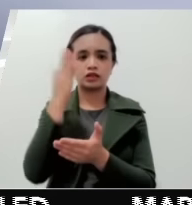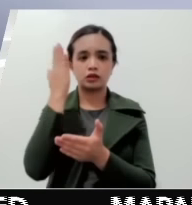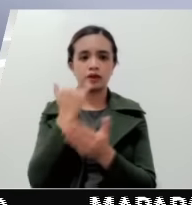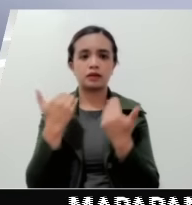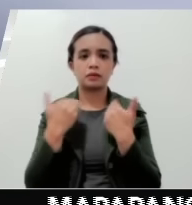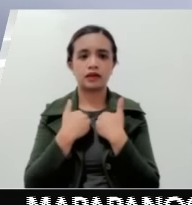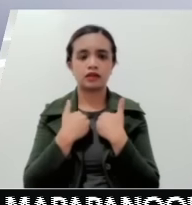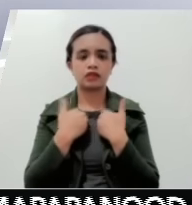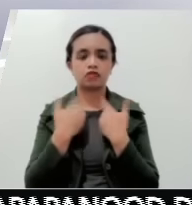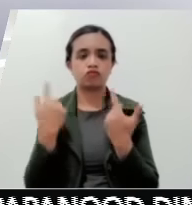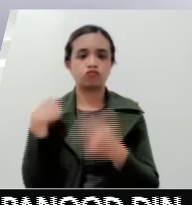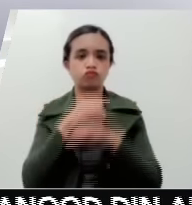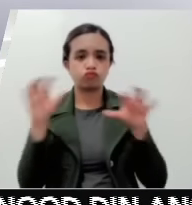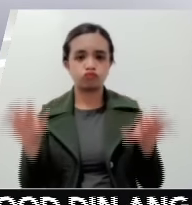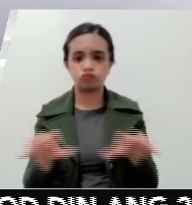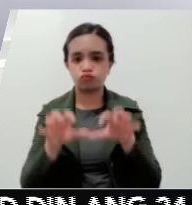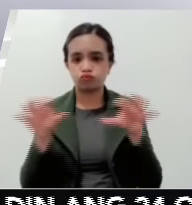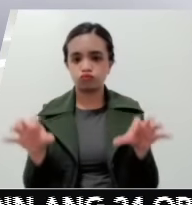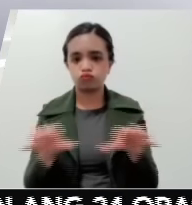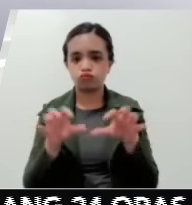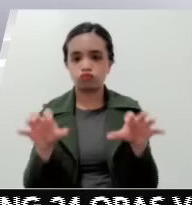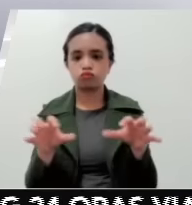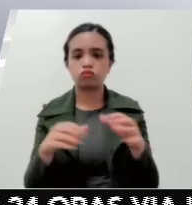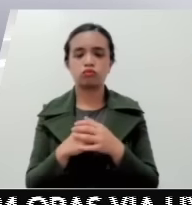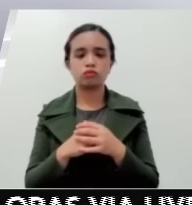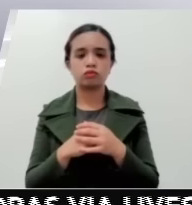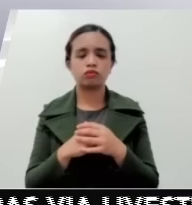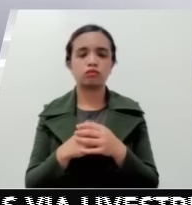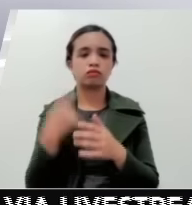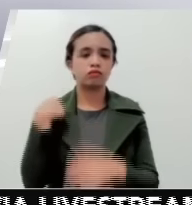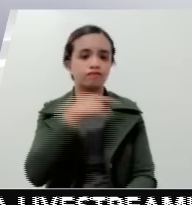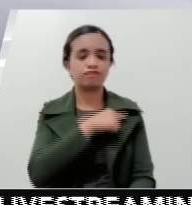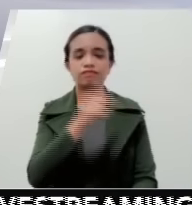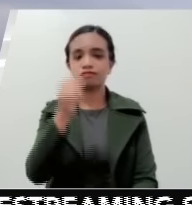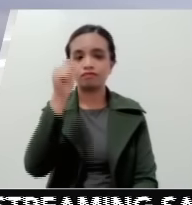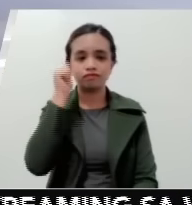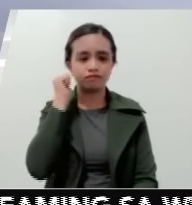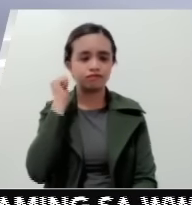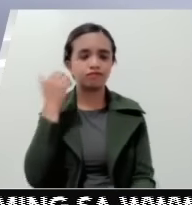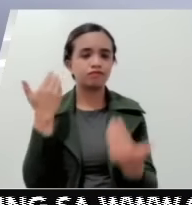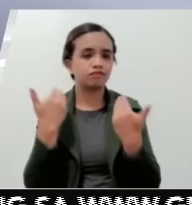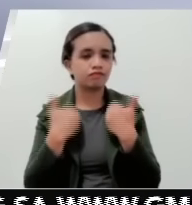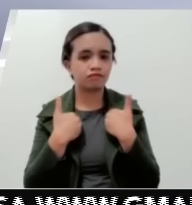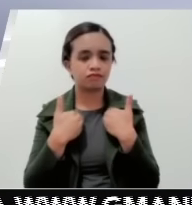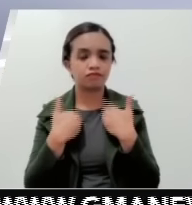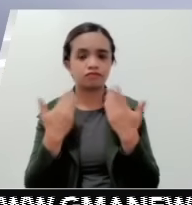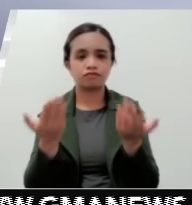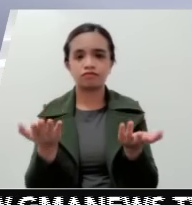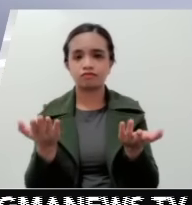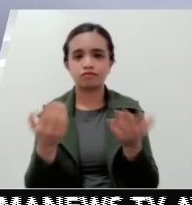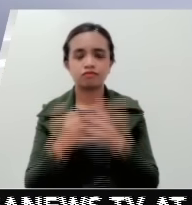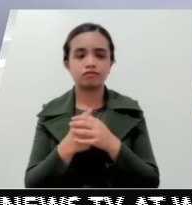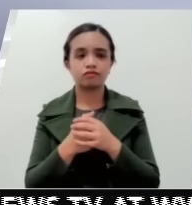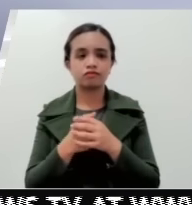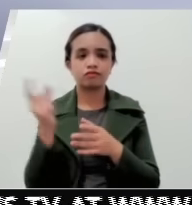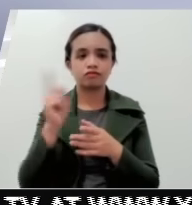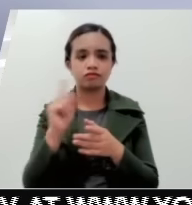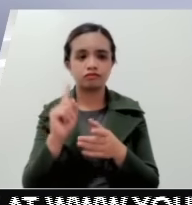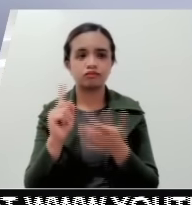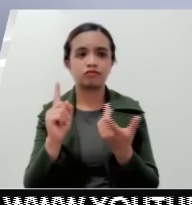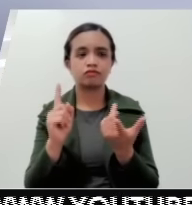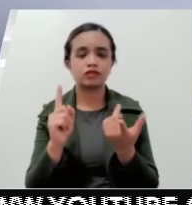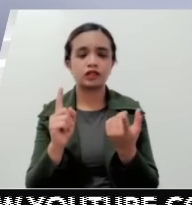nandiyan din naman po. At ayaw din naman po natin na magkakaon po talaga ng ng kaguluhan. Kaya yan naman po